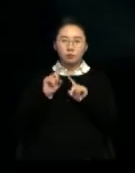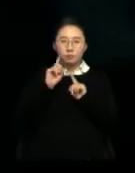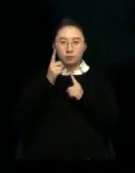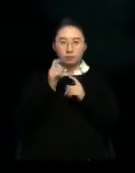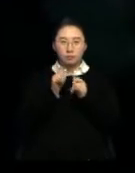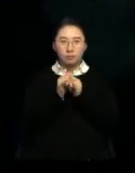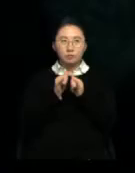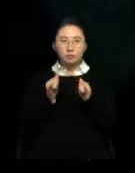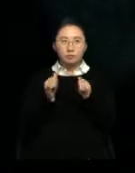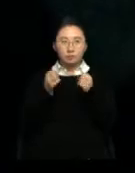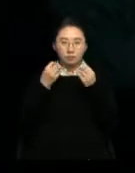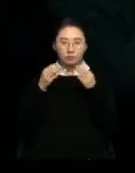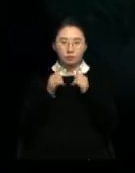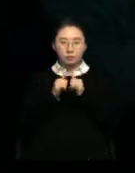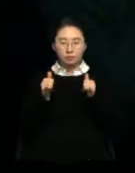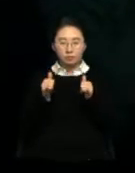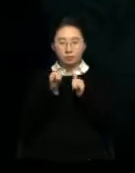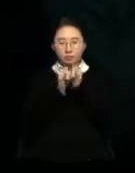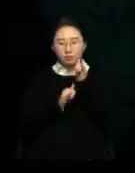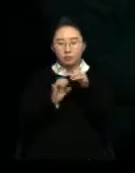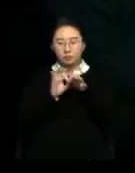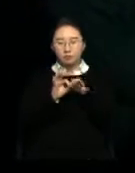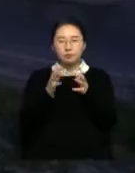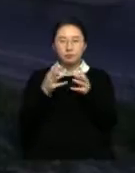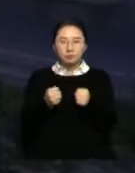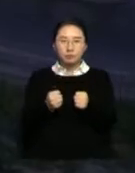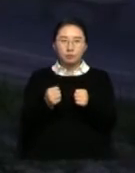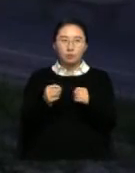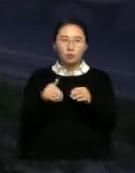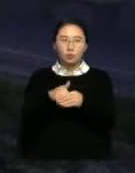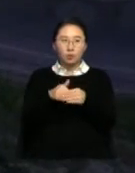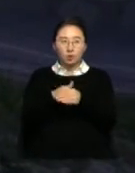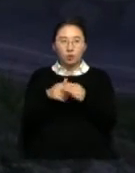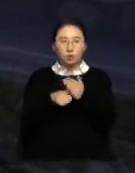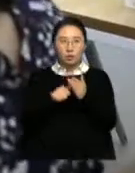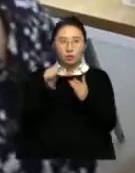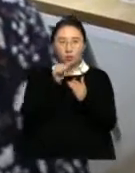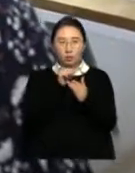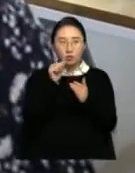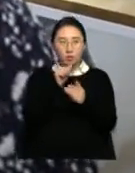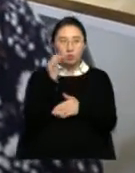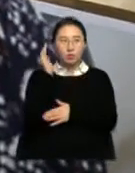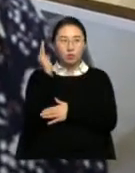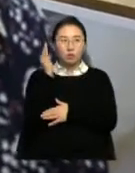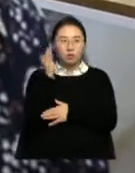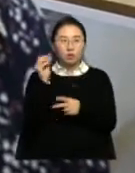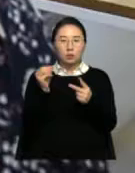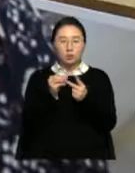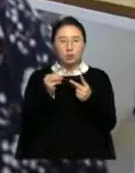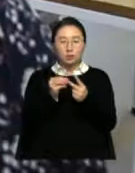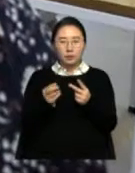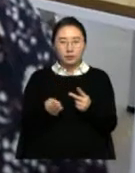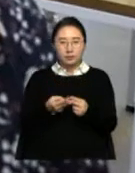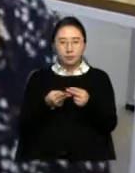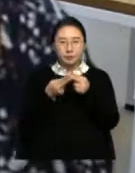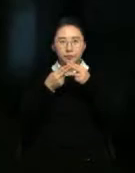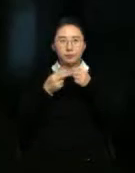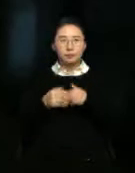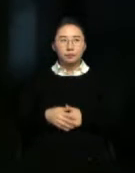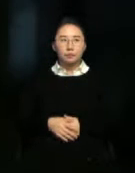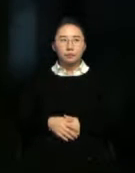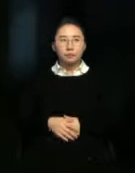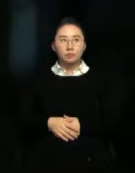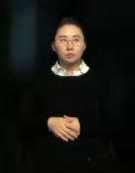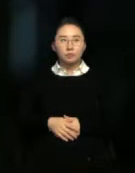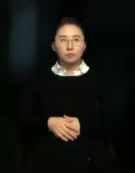시작했습니다. 평소 역사에 관심이 많았던 이 씨는 문화재 해설사로 또 강사로서 제2의 경력을 쌓고 있습니다.